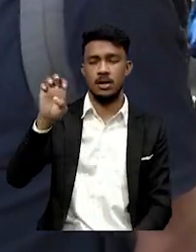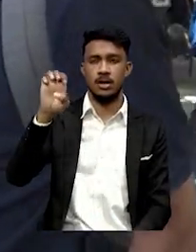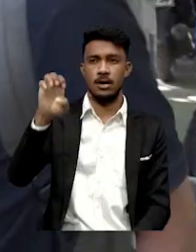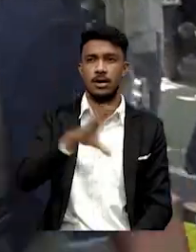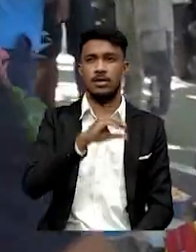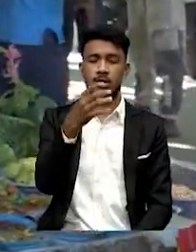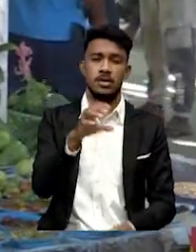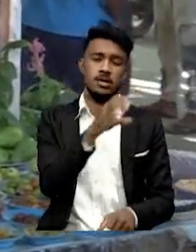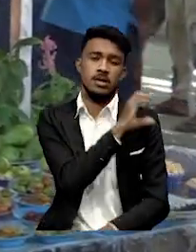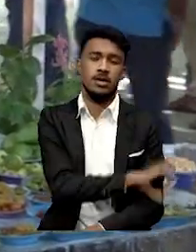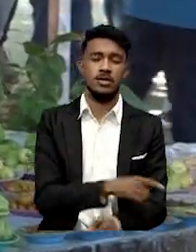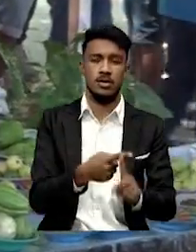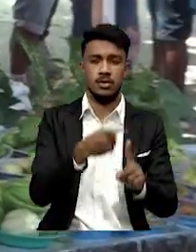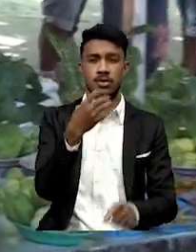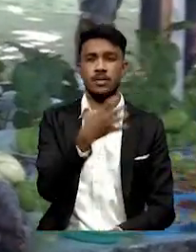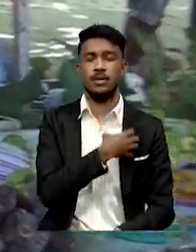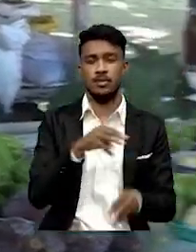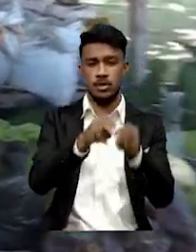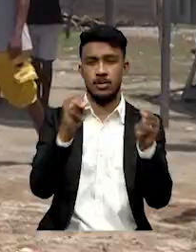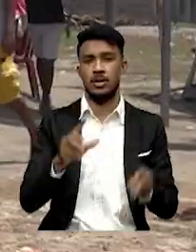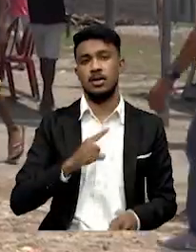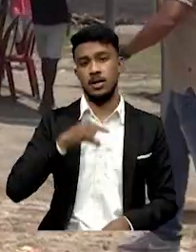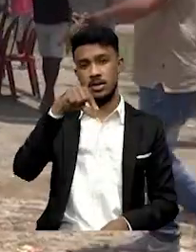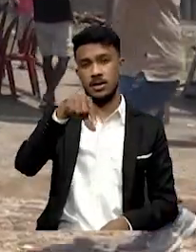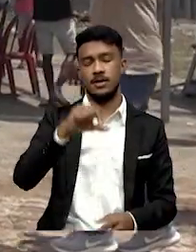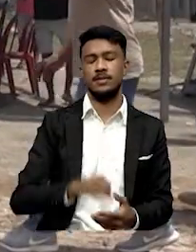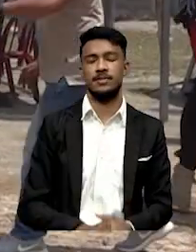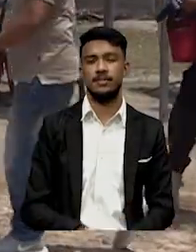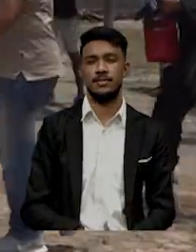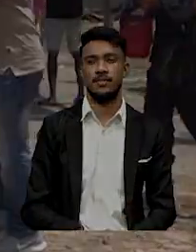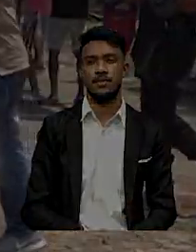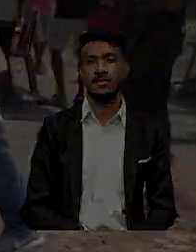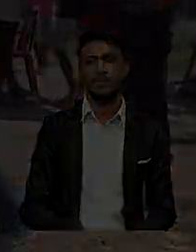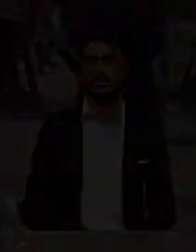segurança husi PNTL município Liquiçá. Na plan saber Clementino Maia, GMN.